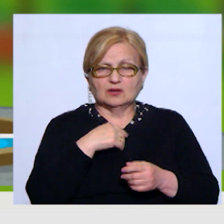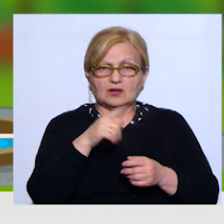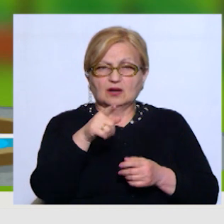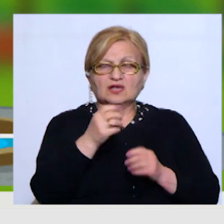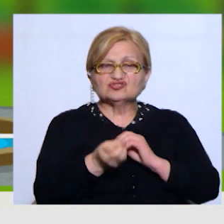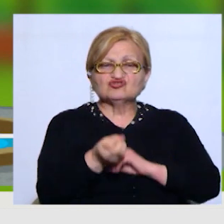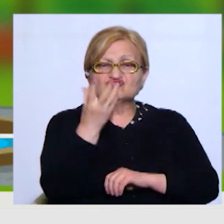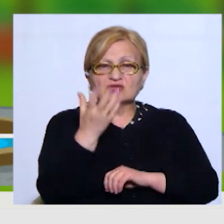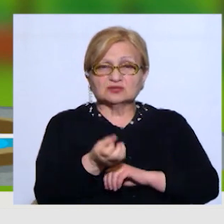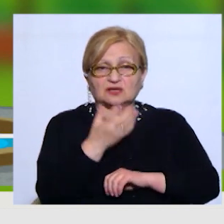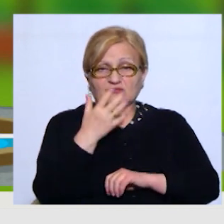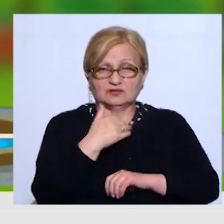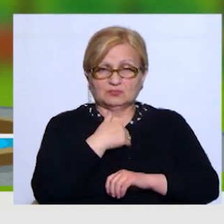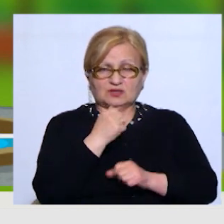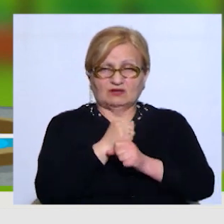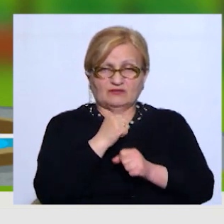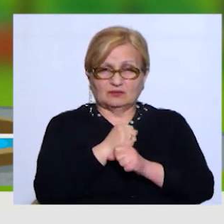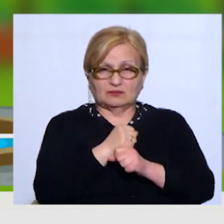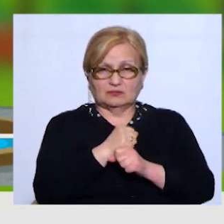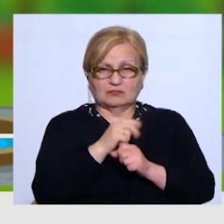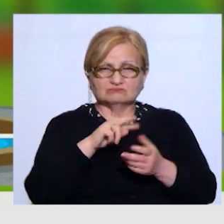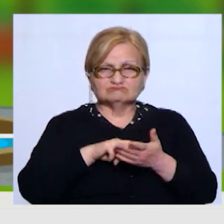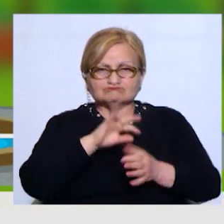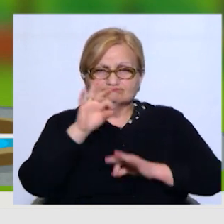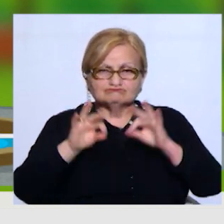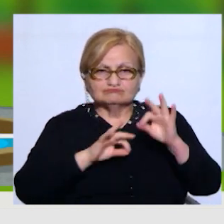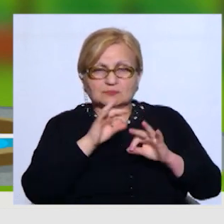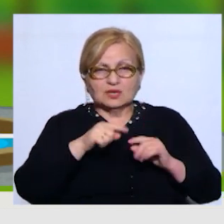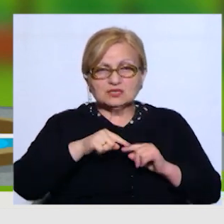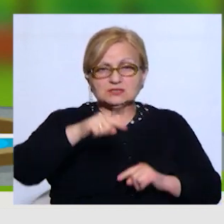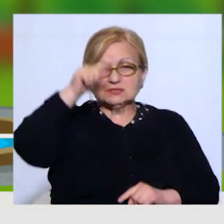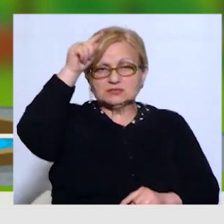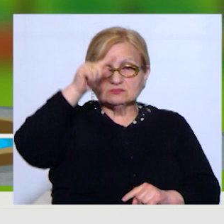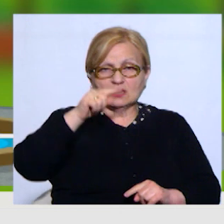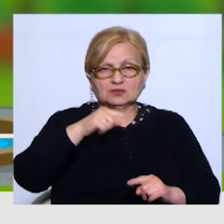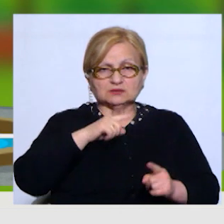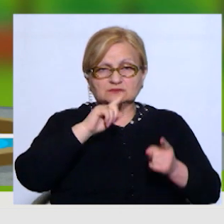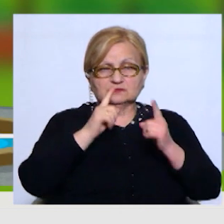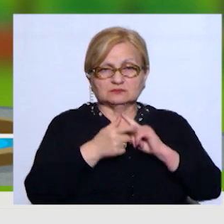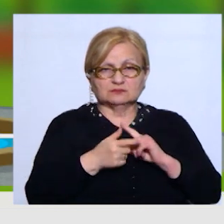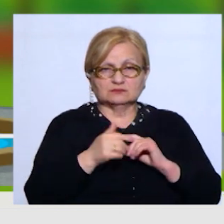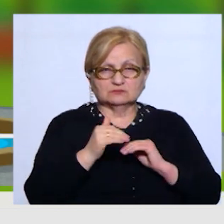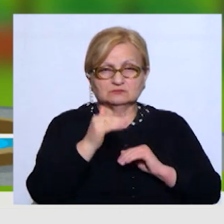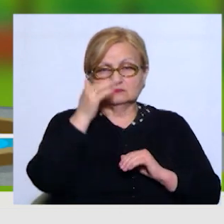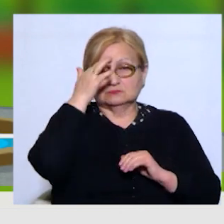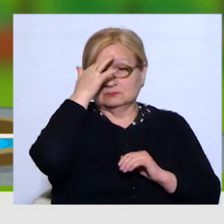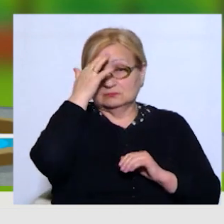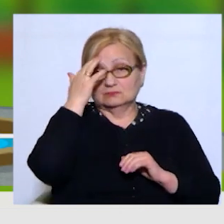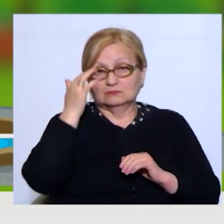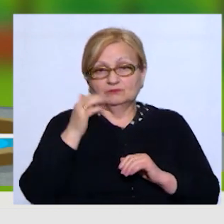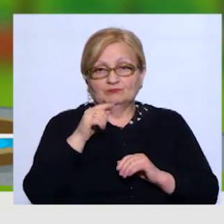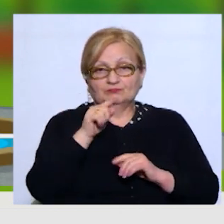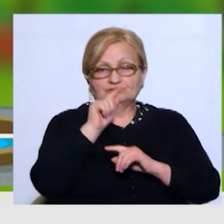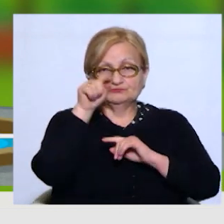ეს შადრევანი, რომ აი თქვათ, აი სიმაღლე შადრევნის სიმაღლეს ვცვლი. აი შადრევნის სიმაღლე, ხომ